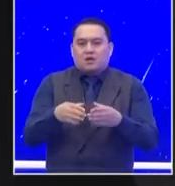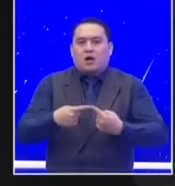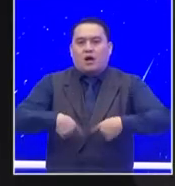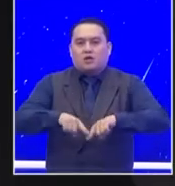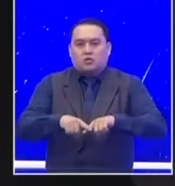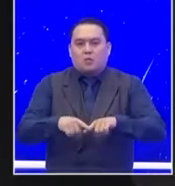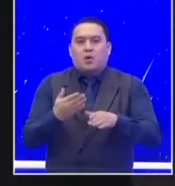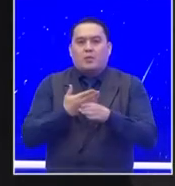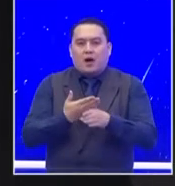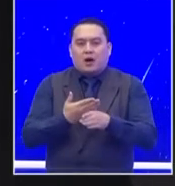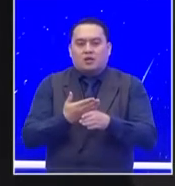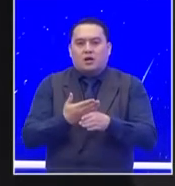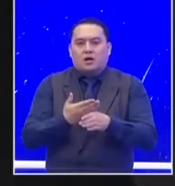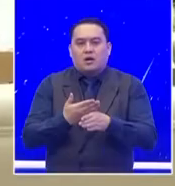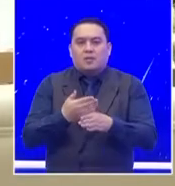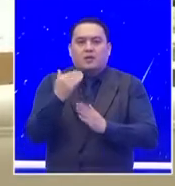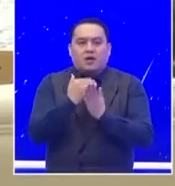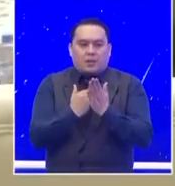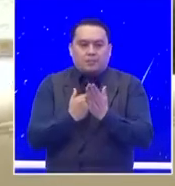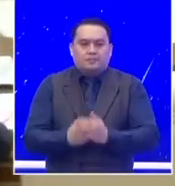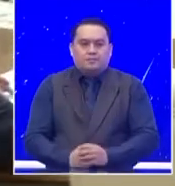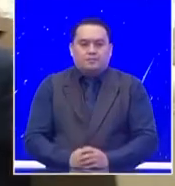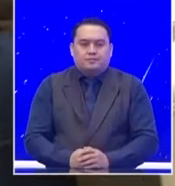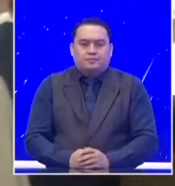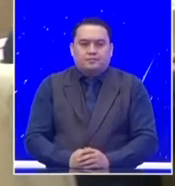ассоциаций помогают нам при разработке программ.